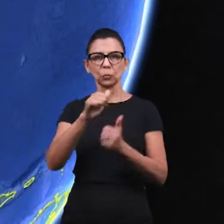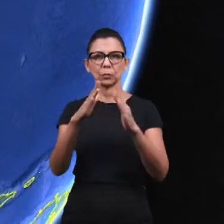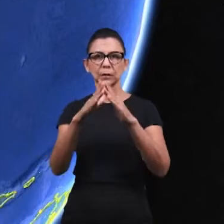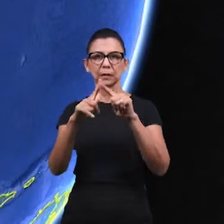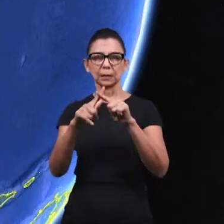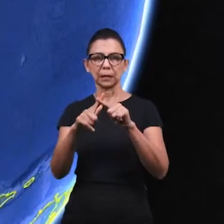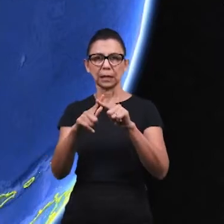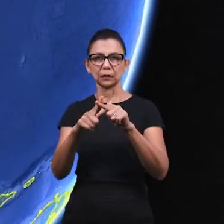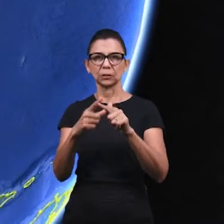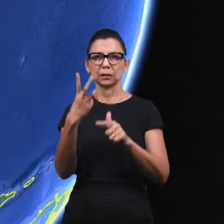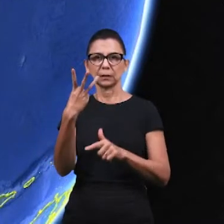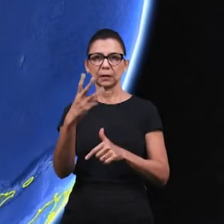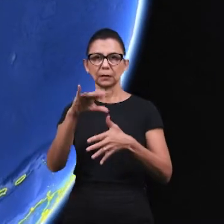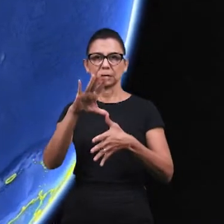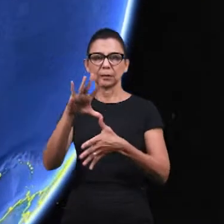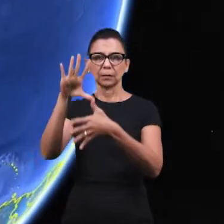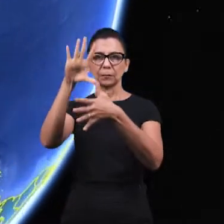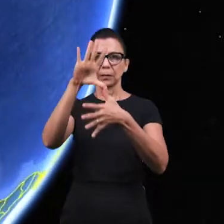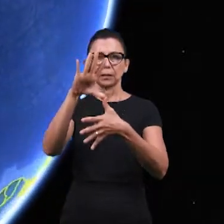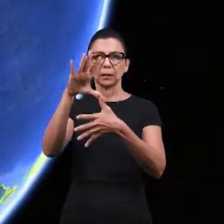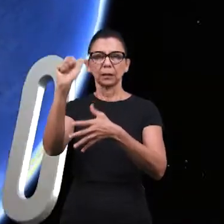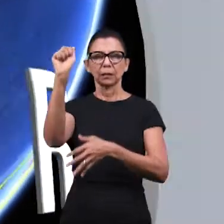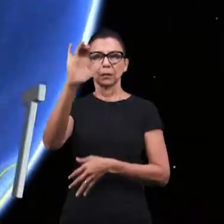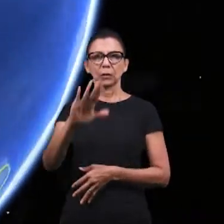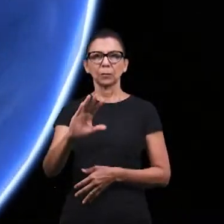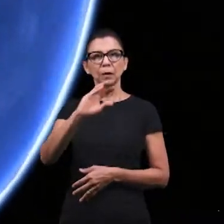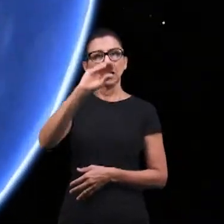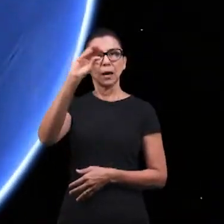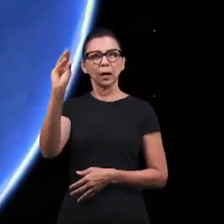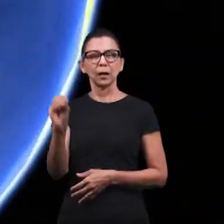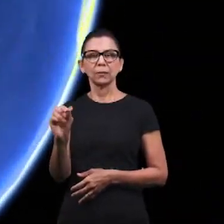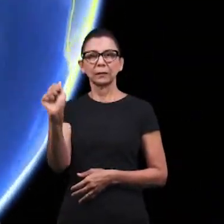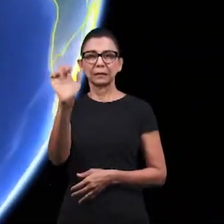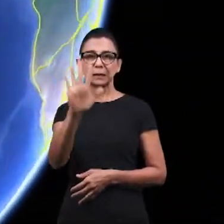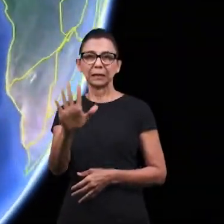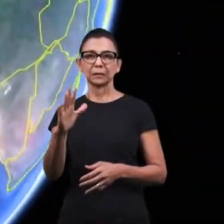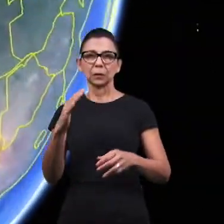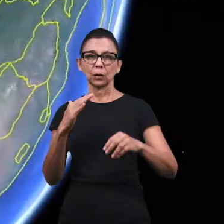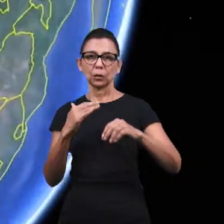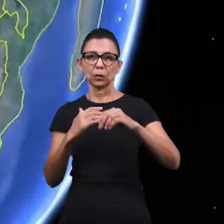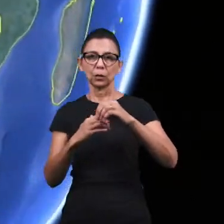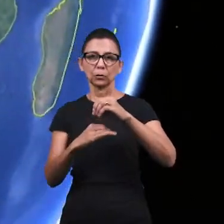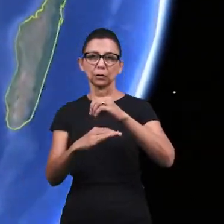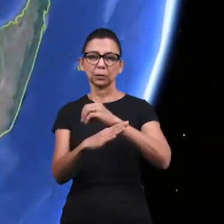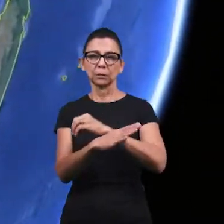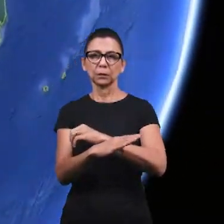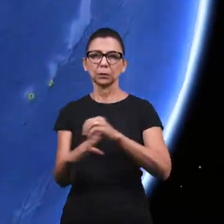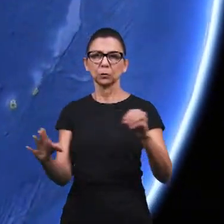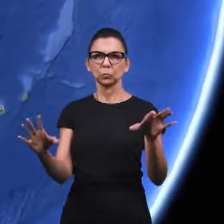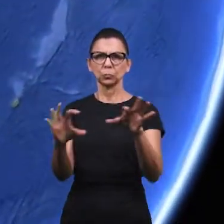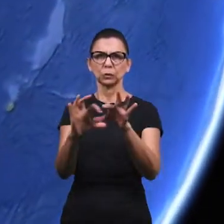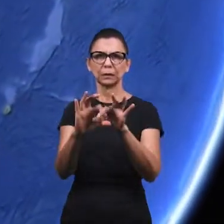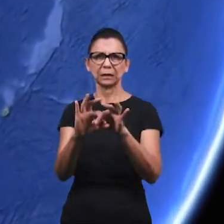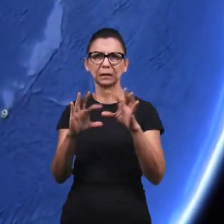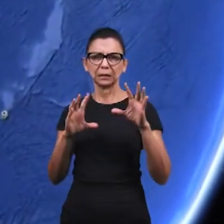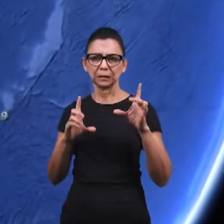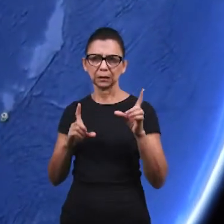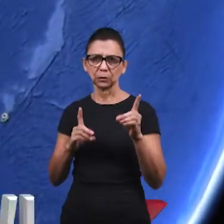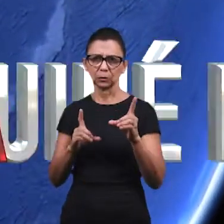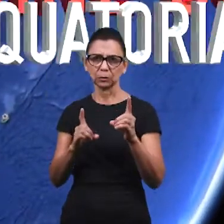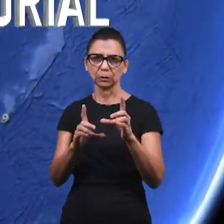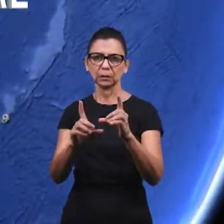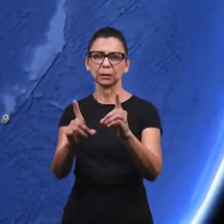L'Église chrétienne Maranatha est présente dans des nations de tous les continents de la planète, des églises des pays dans les